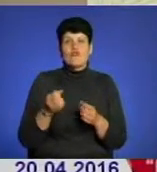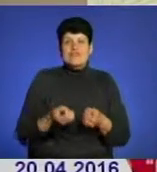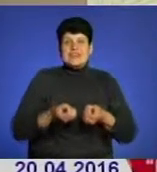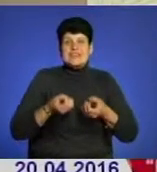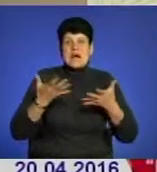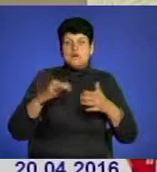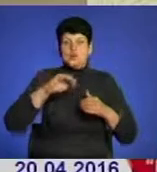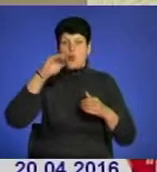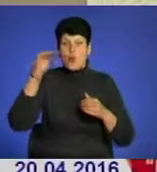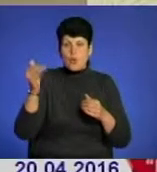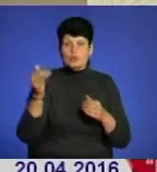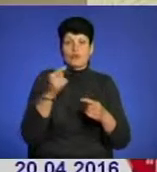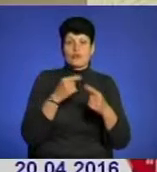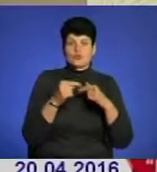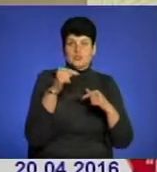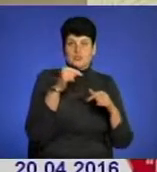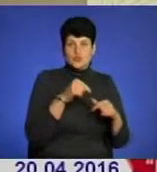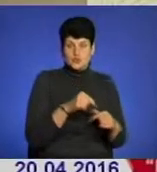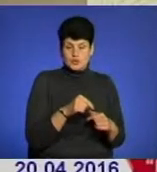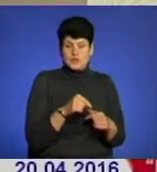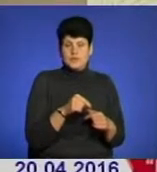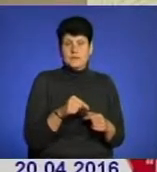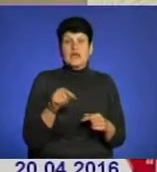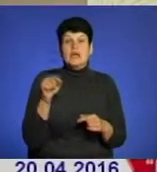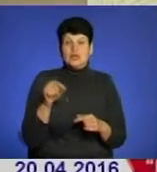знов повернулися сюди. І тут вона